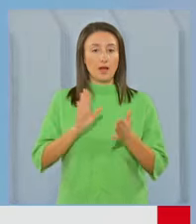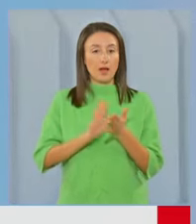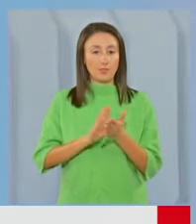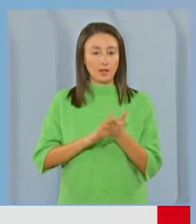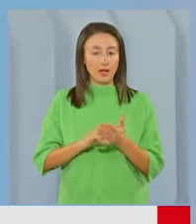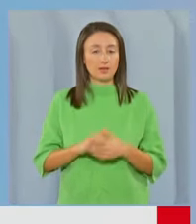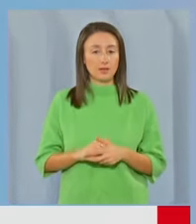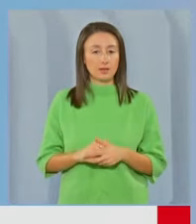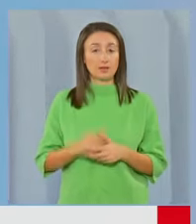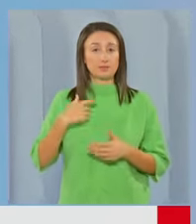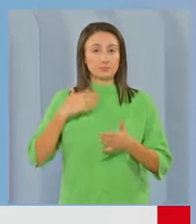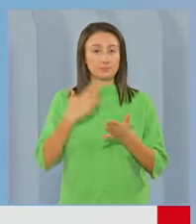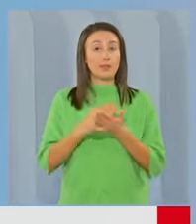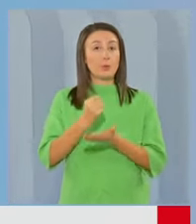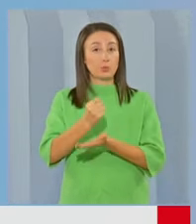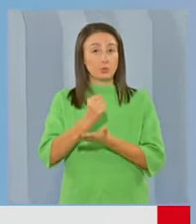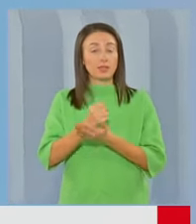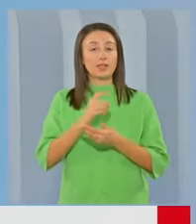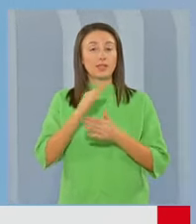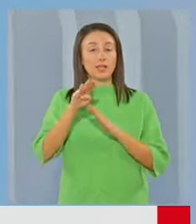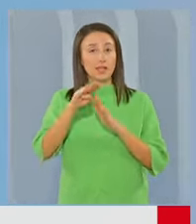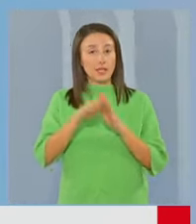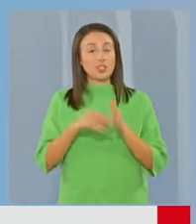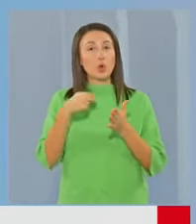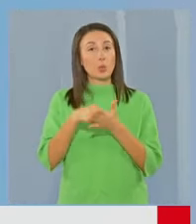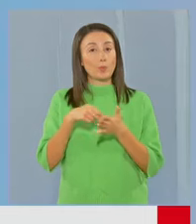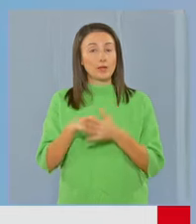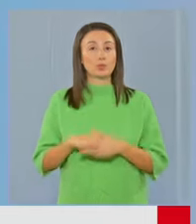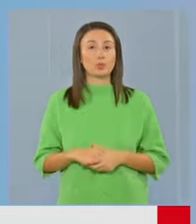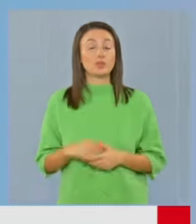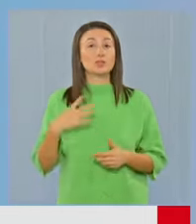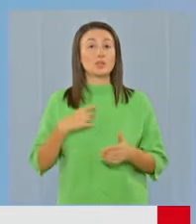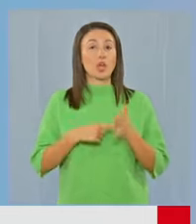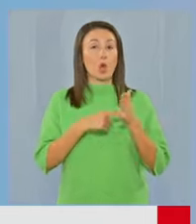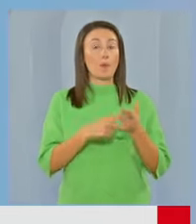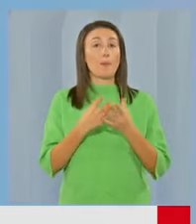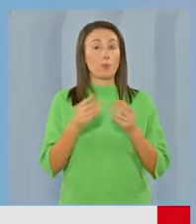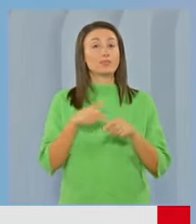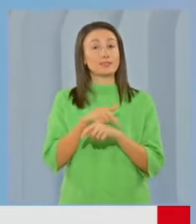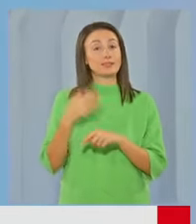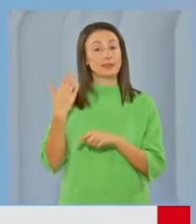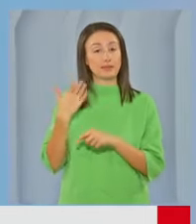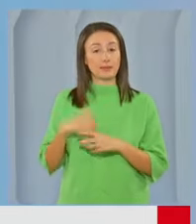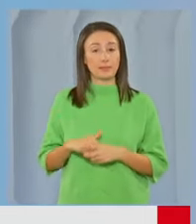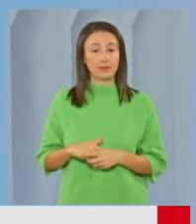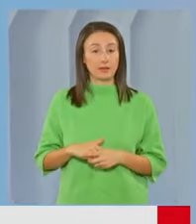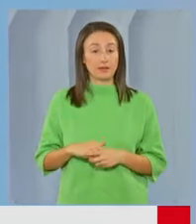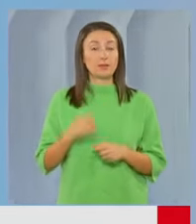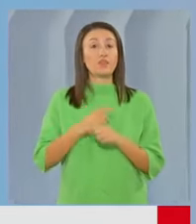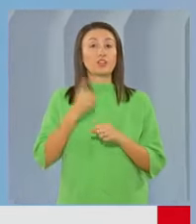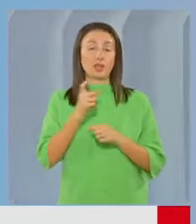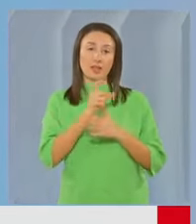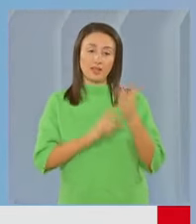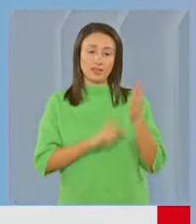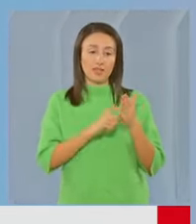de stabilirea bugetului de liste de cumpărături se recomandă de mult timp să zicem crearea acelei liste de